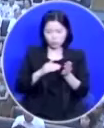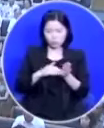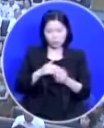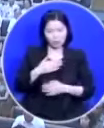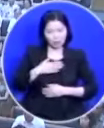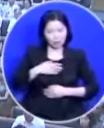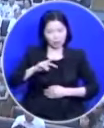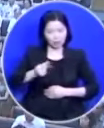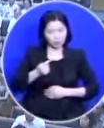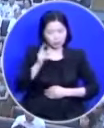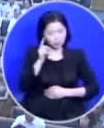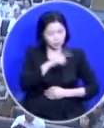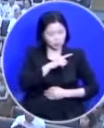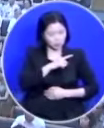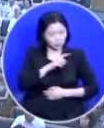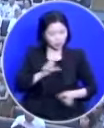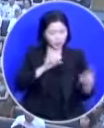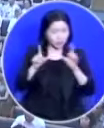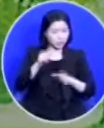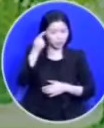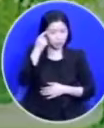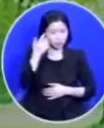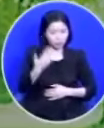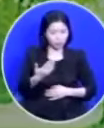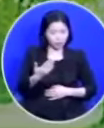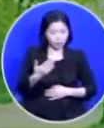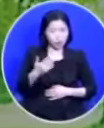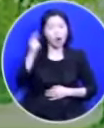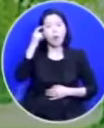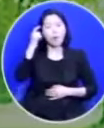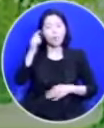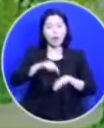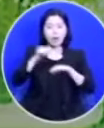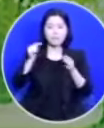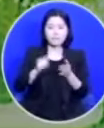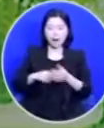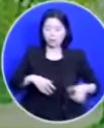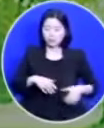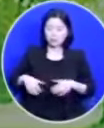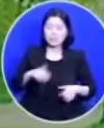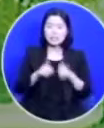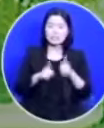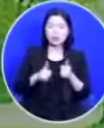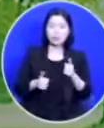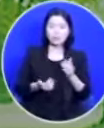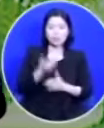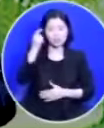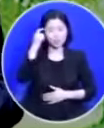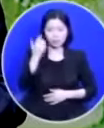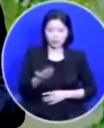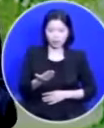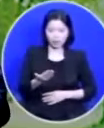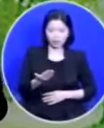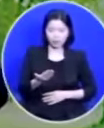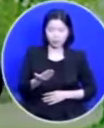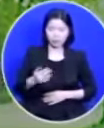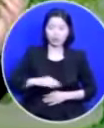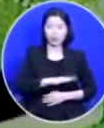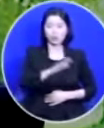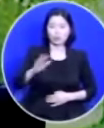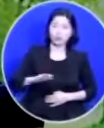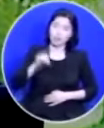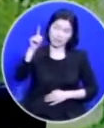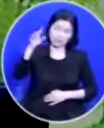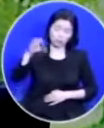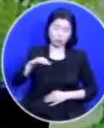해볼까 이런 마음 흔들림의 시험이 왜 생기나요 우리가 천국이